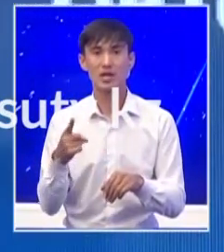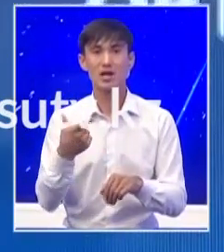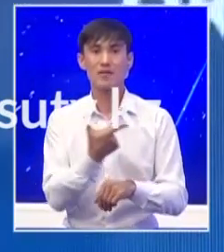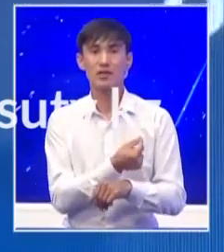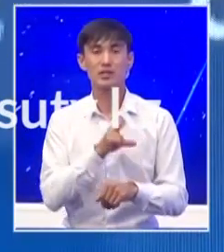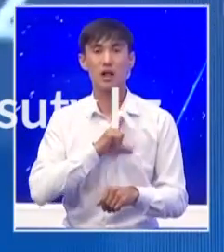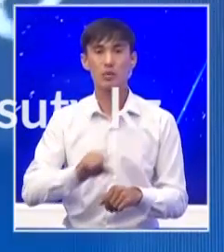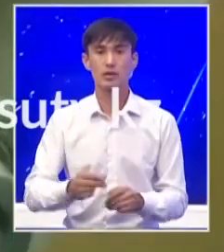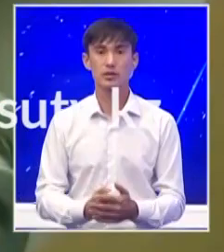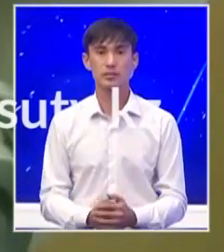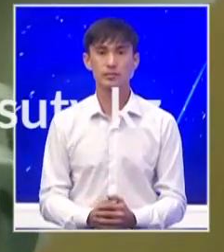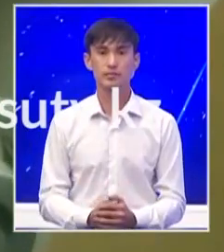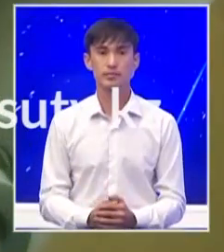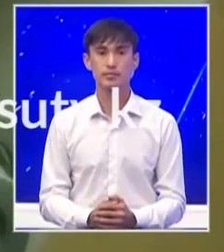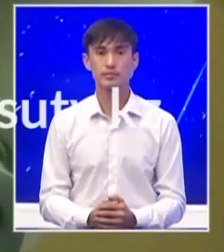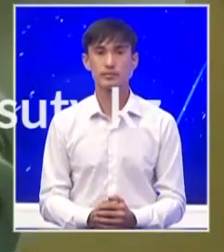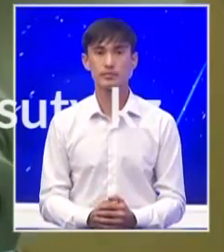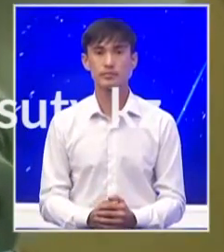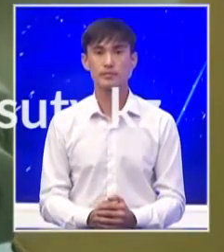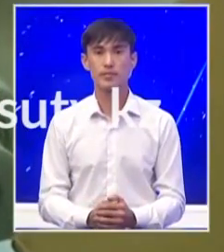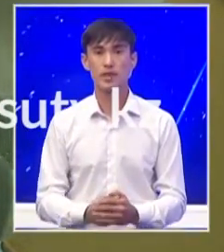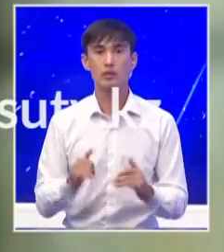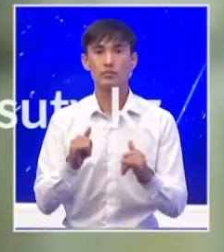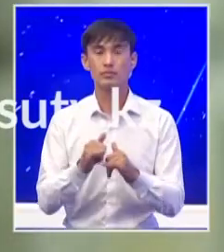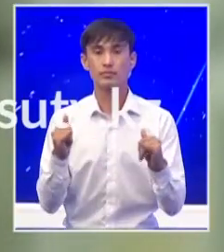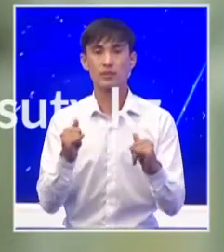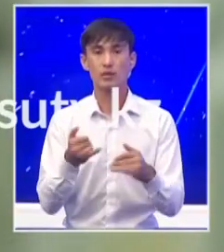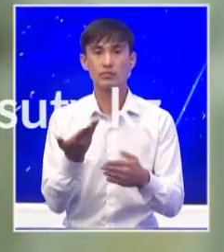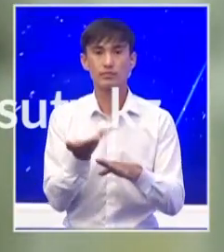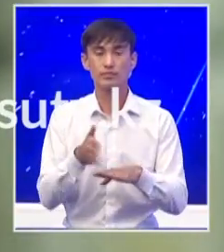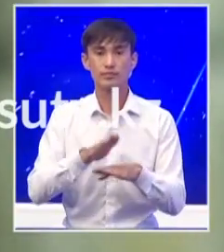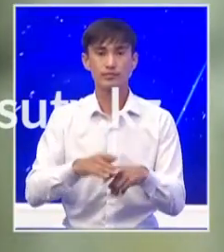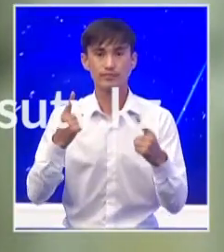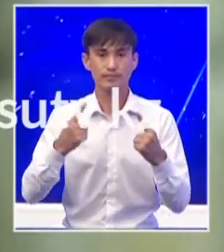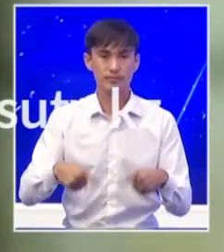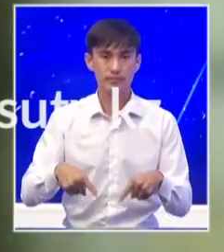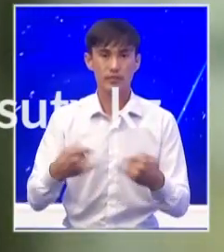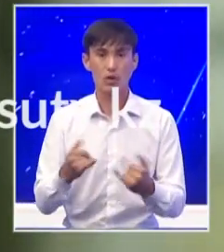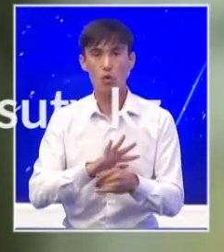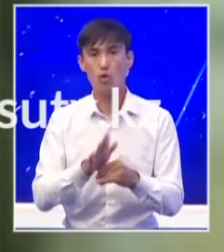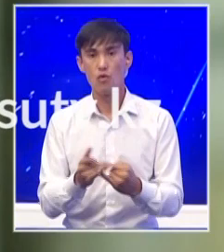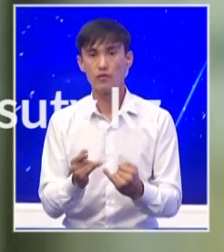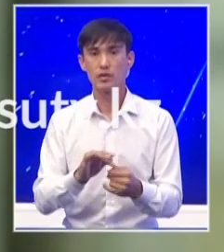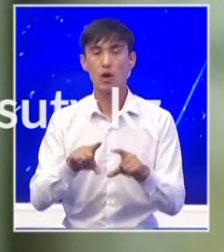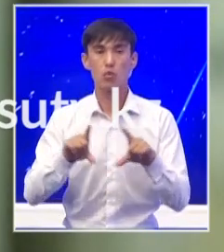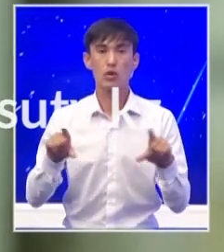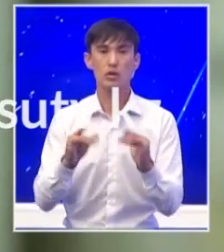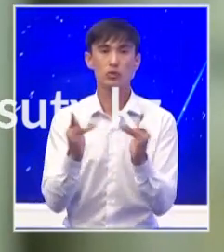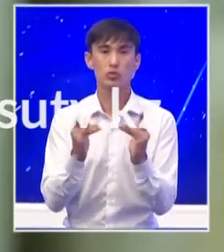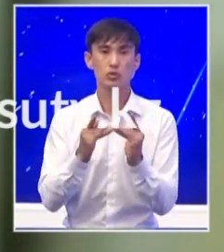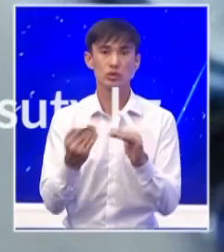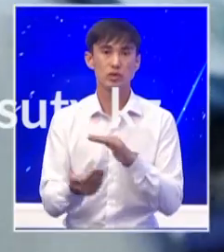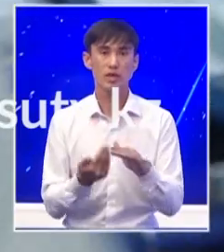алмағандар. Жағдай ұшығып барады. Сондықтан денсаулық сақтау министрлігі елдегі ковид ауруханаларындағы төсектер